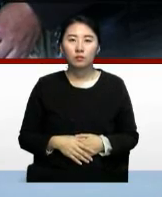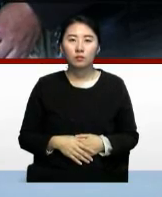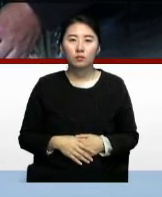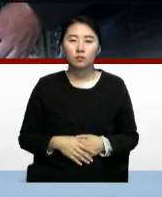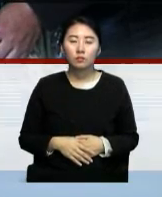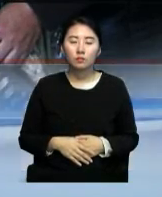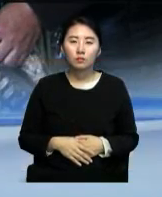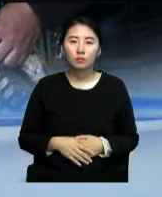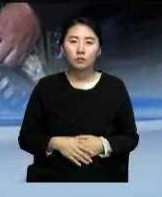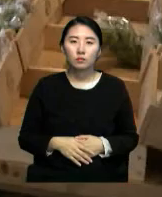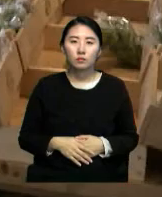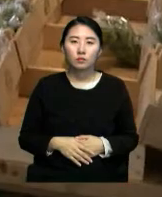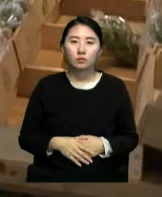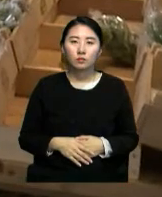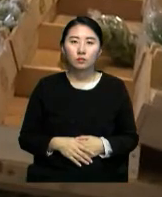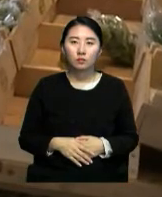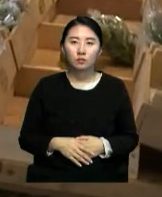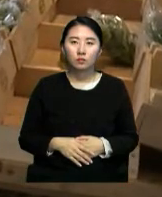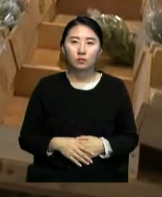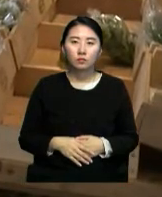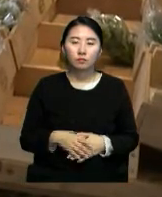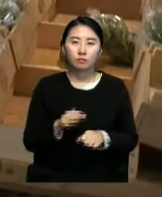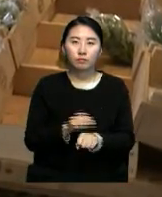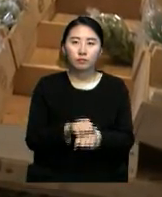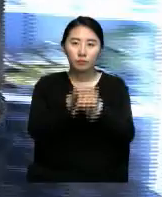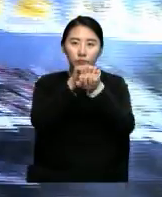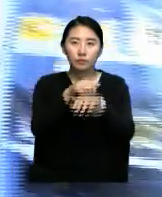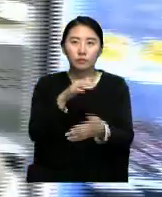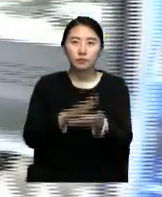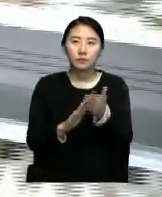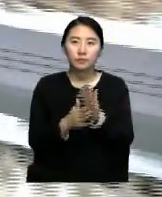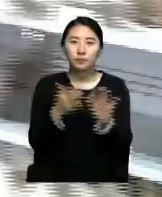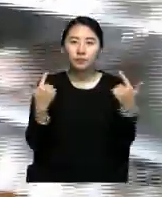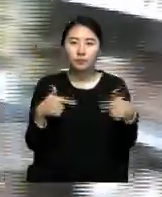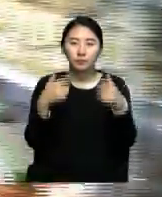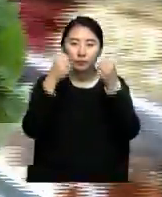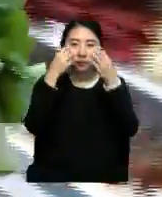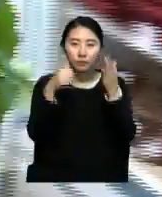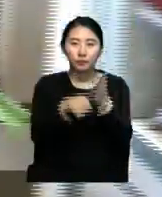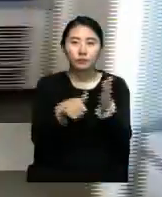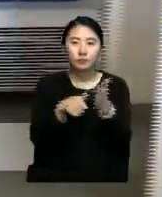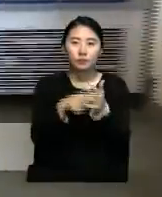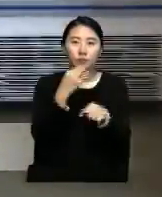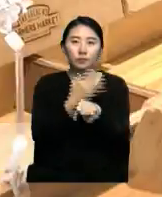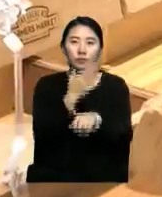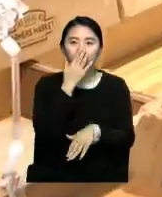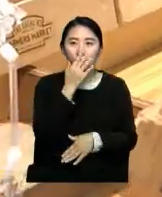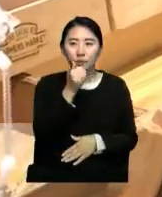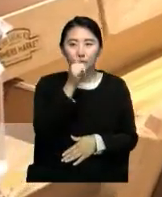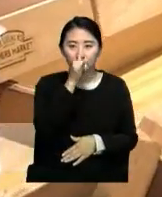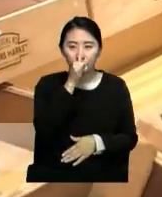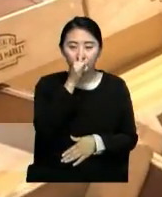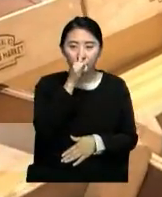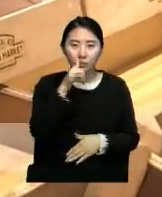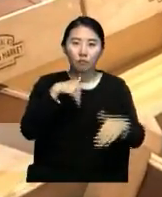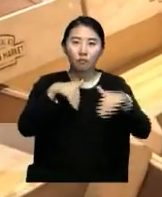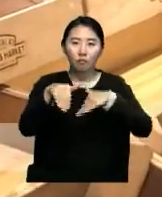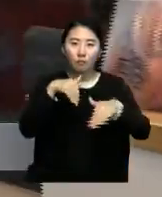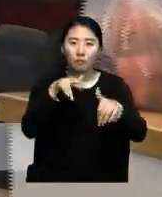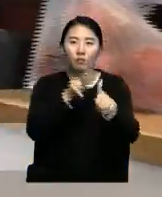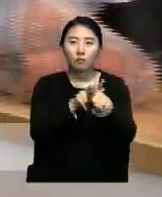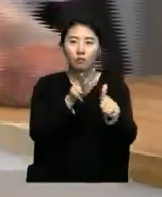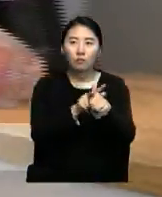기자가 취재했습니다. 재고 물량 없이 날마다 신선한 농산물을 구입할 수 있는 로컬